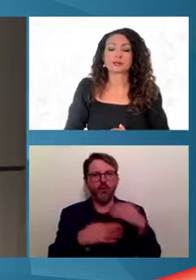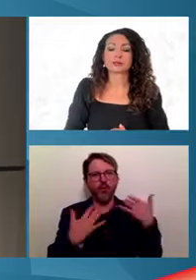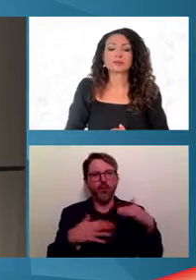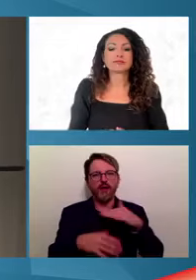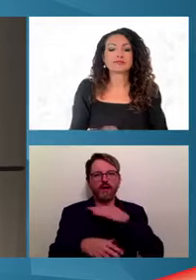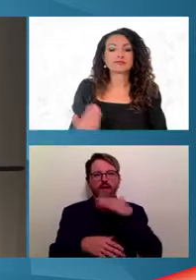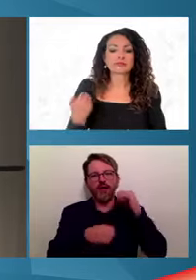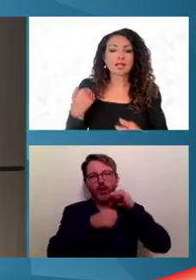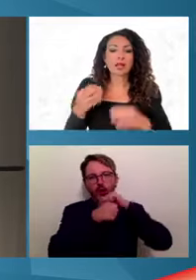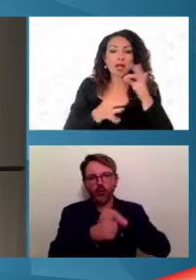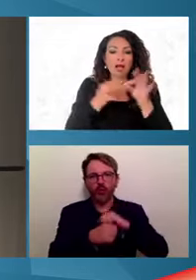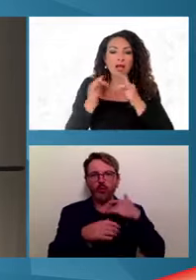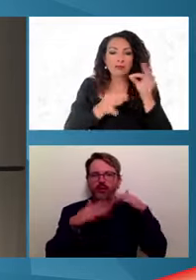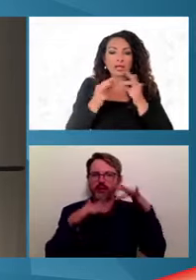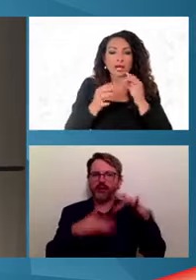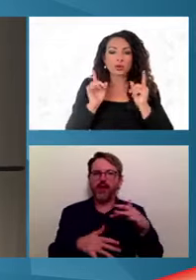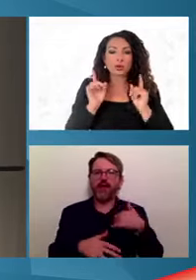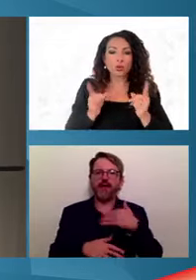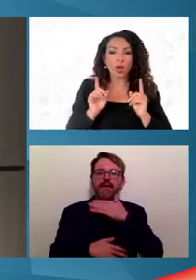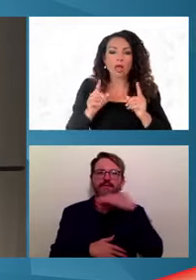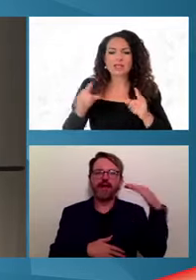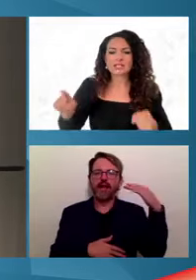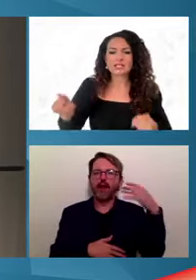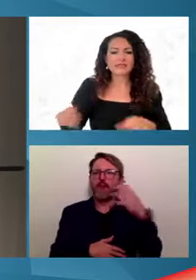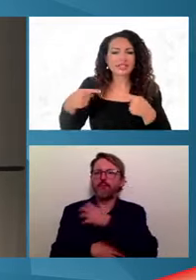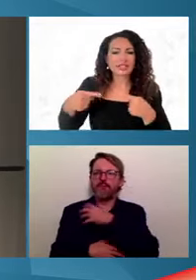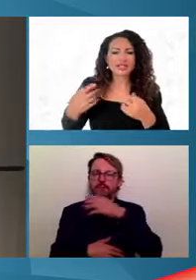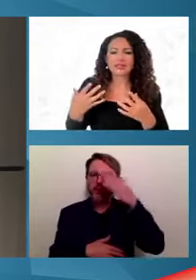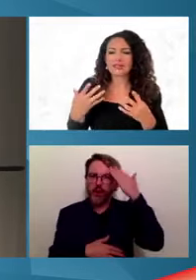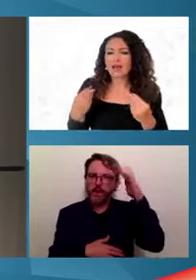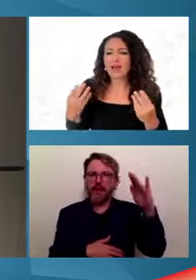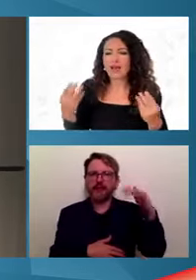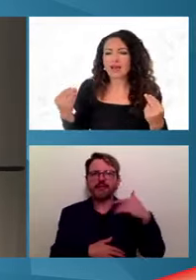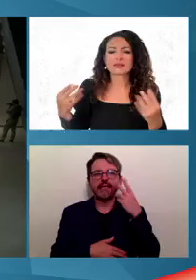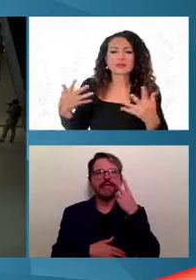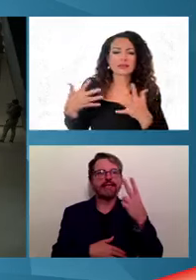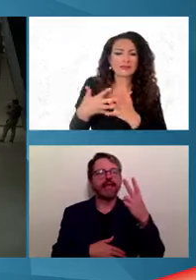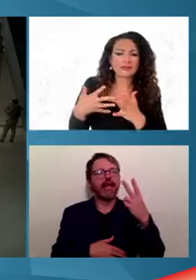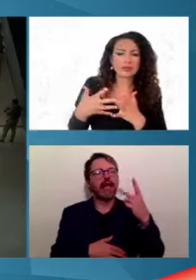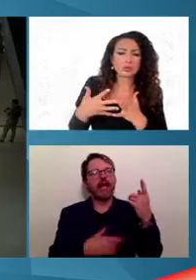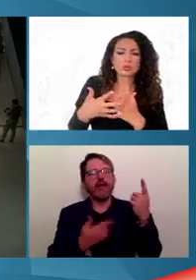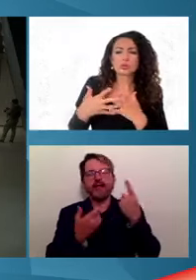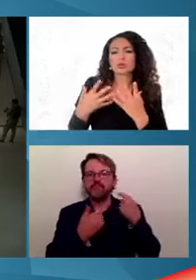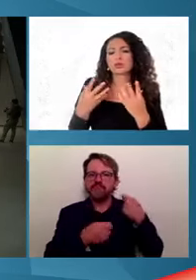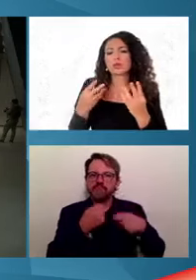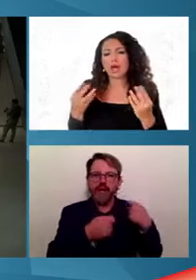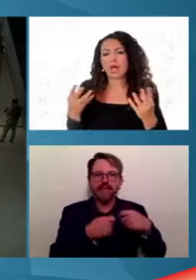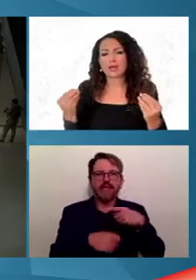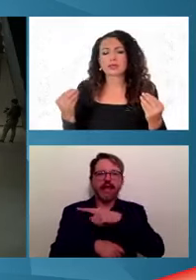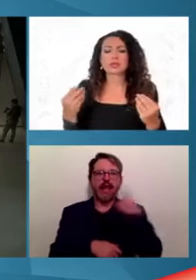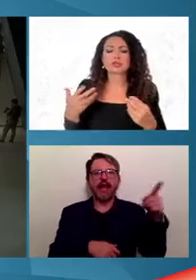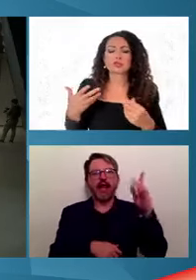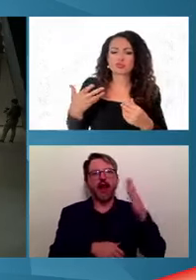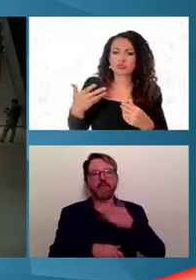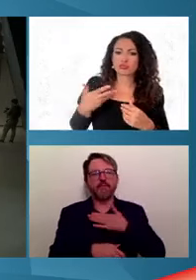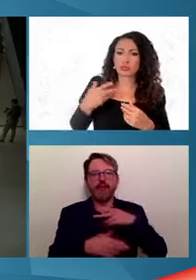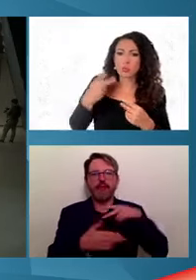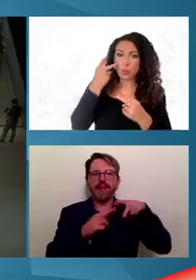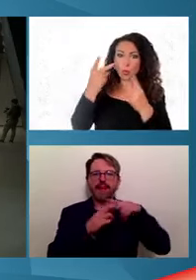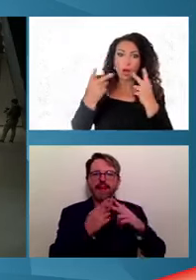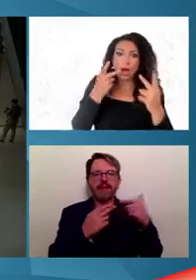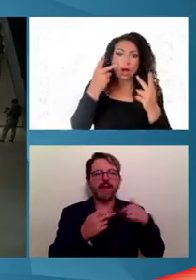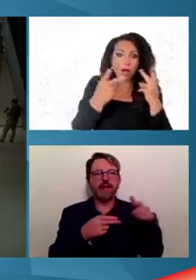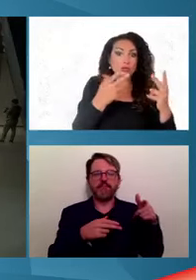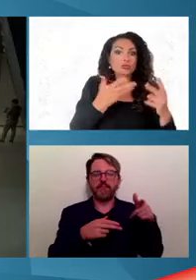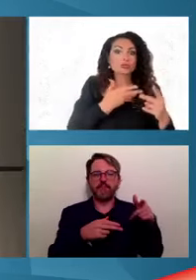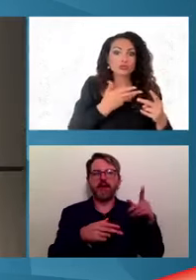Und wenn ich hier viele Bürgermeister sehe, Bezirksgemeinschaftspräsidenten, mein wunderbares Team im Ressort, aber vor allem auch die Führungskräfte,